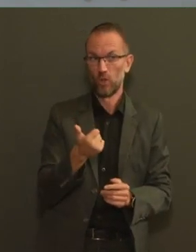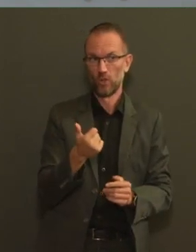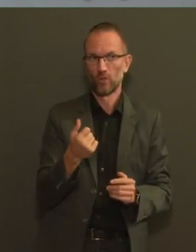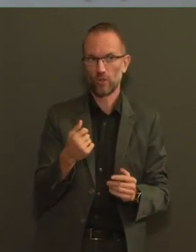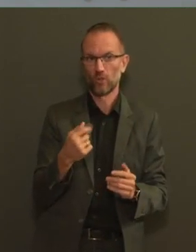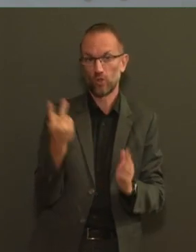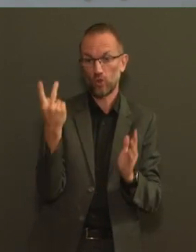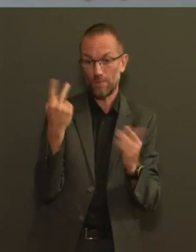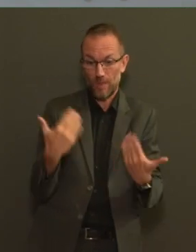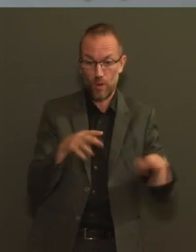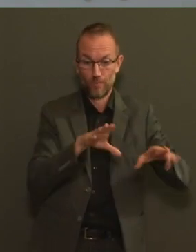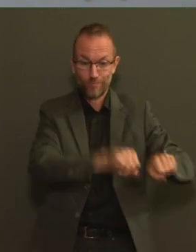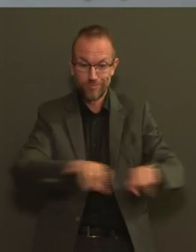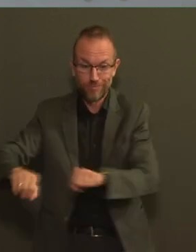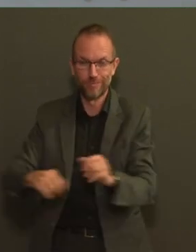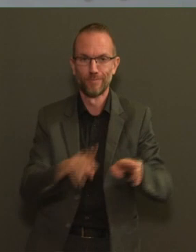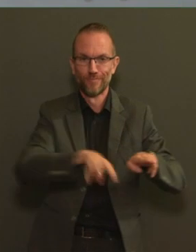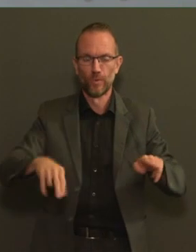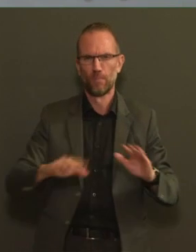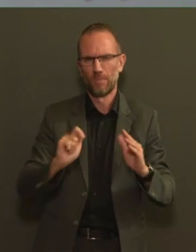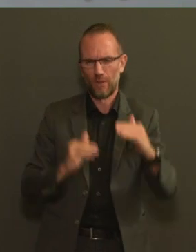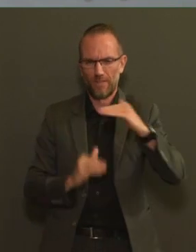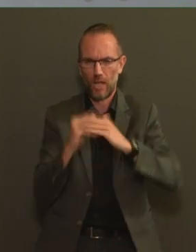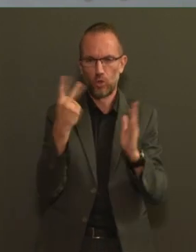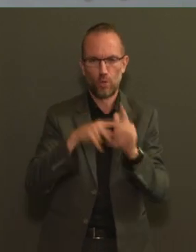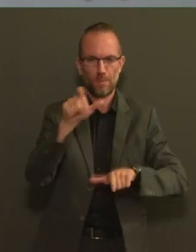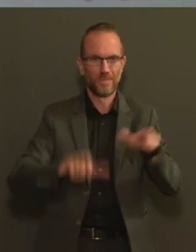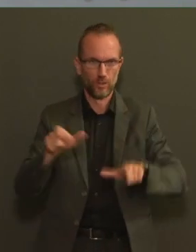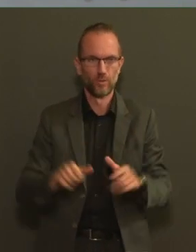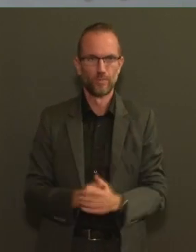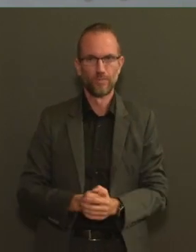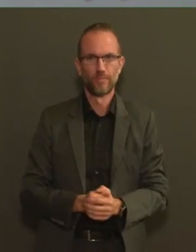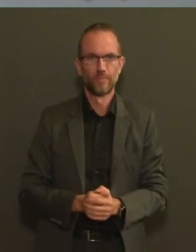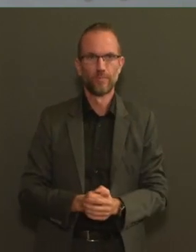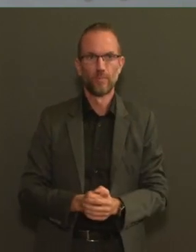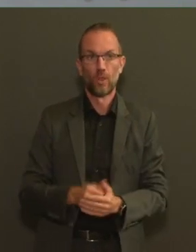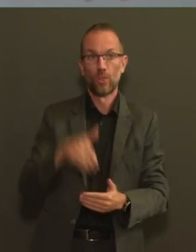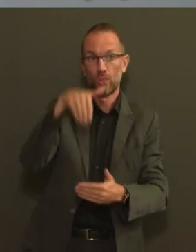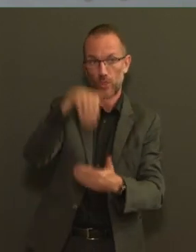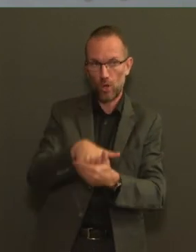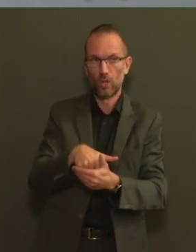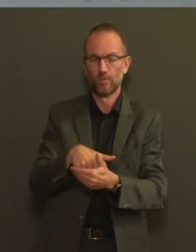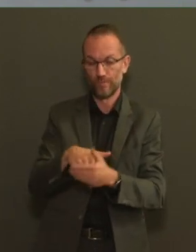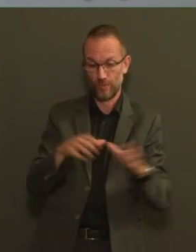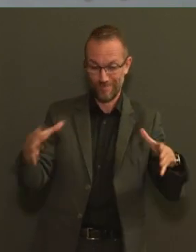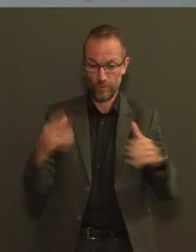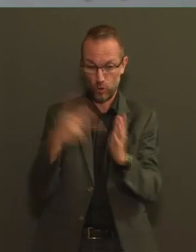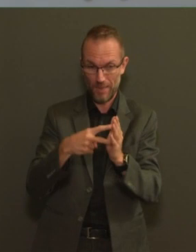l'occurrence 1949 patients hospitalisés pour cause de Covid, dont 327 le sont en soins